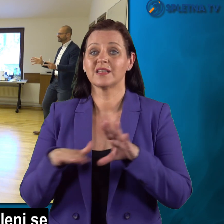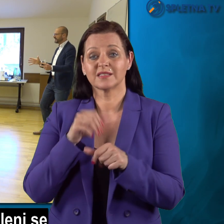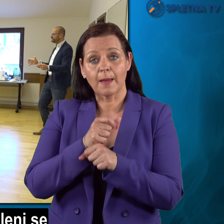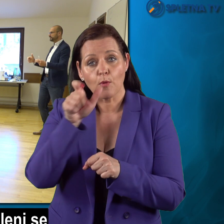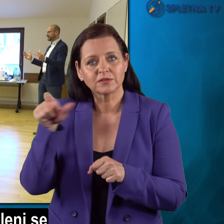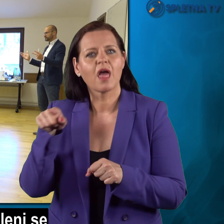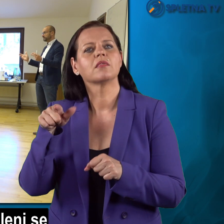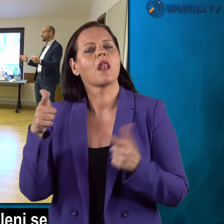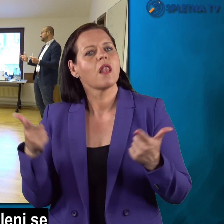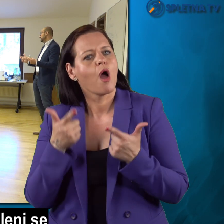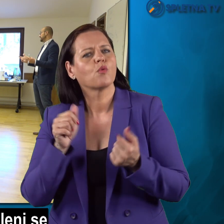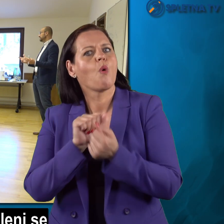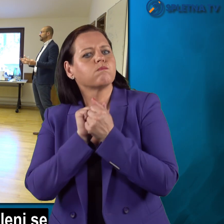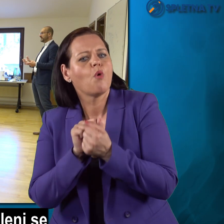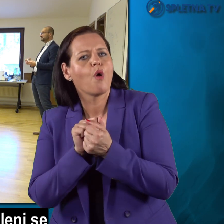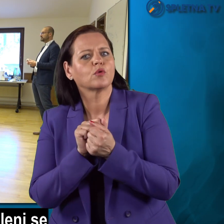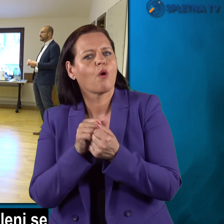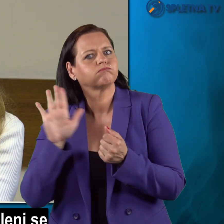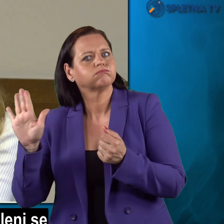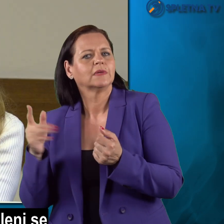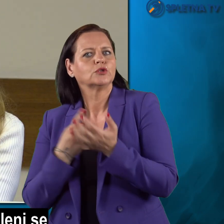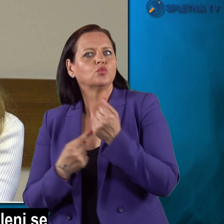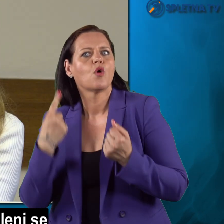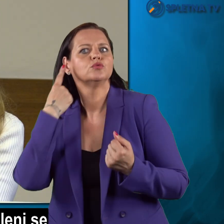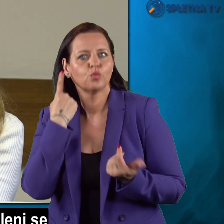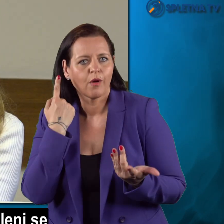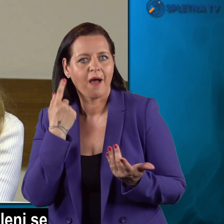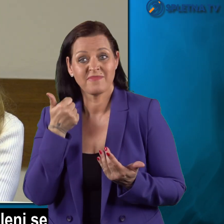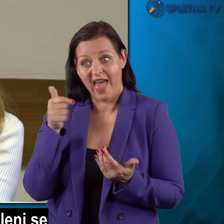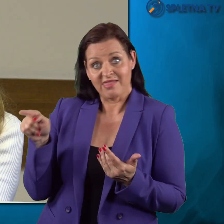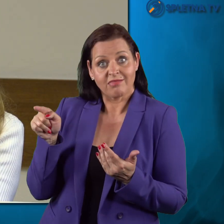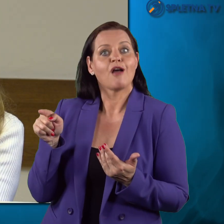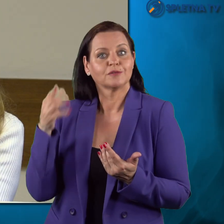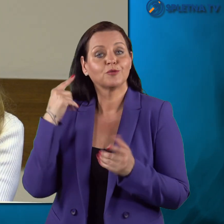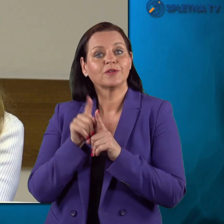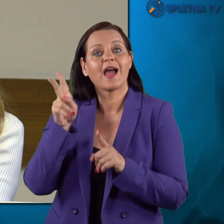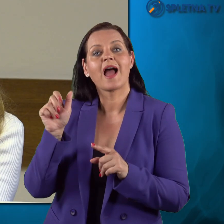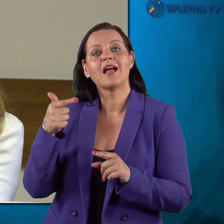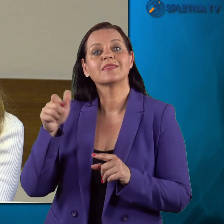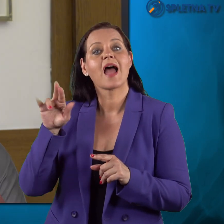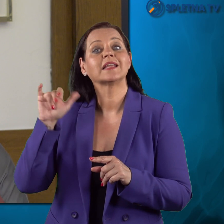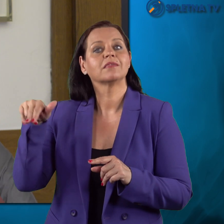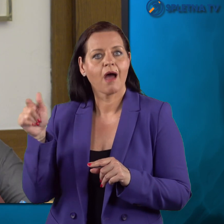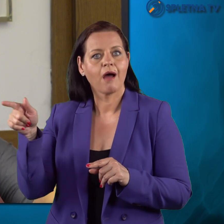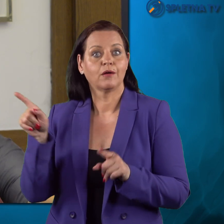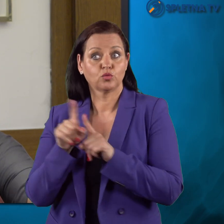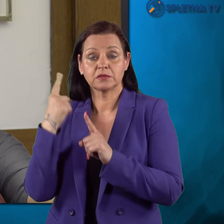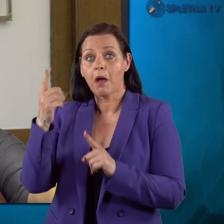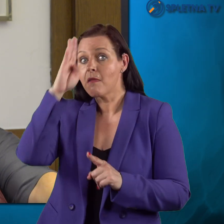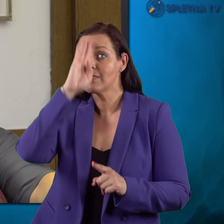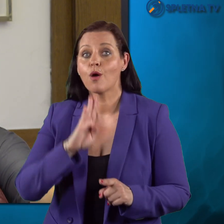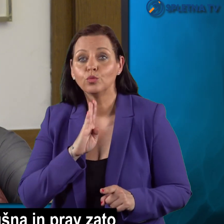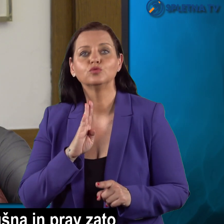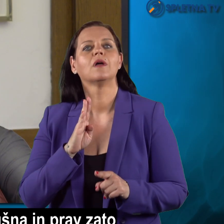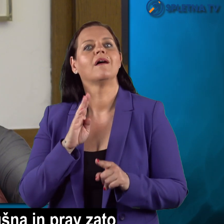Tudi zaposleni se lahko borijo z izgubo sluha. Ena takšnih je Katarina, ki je tudi sama naglušna in prav zato